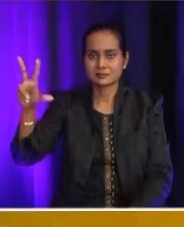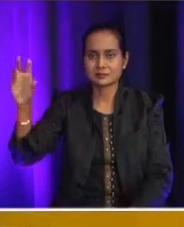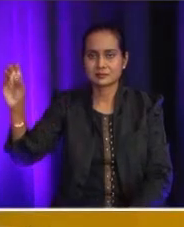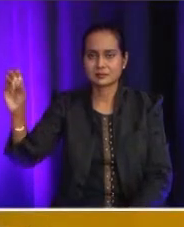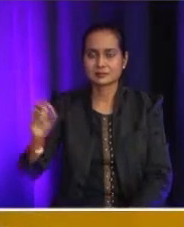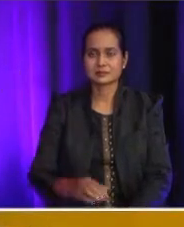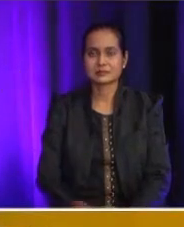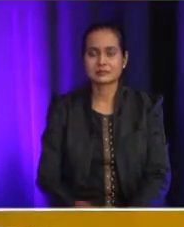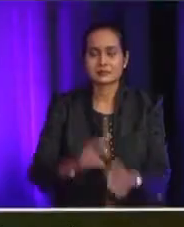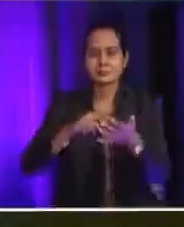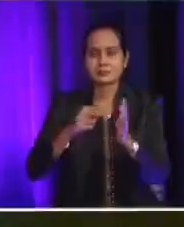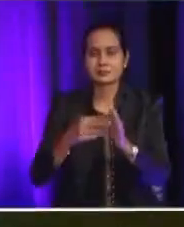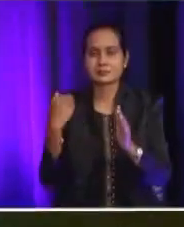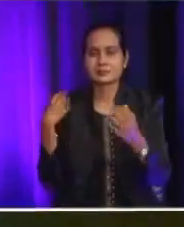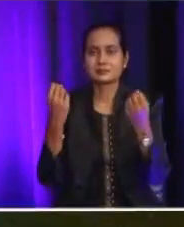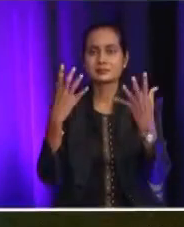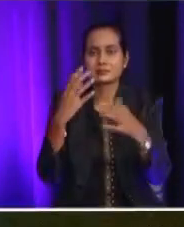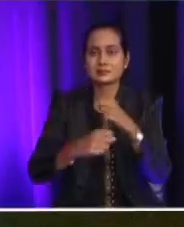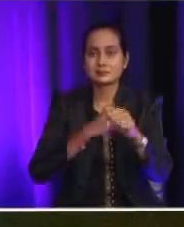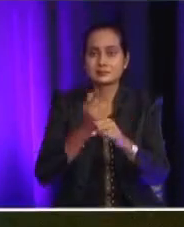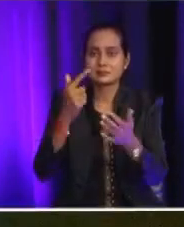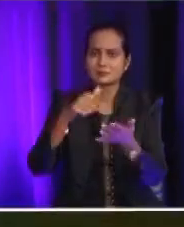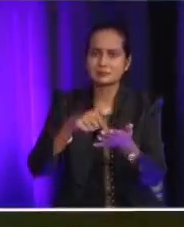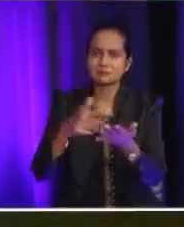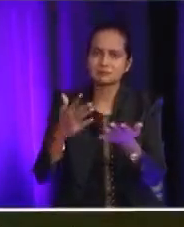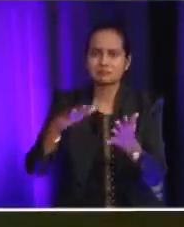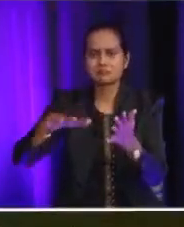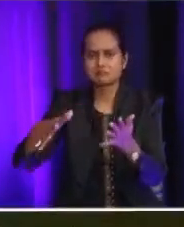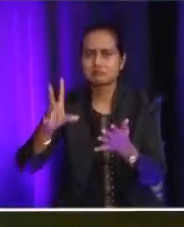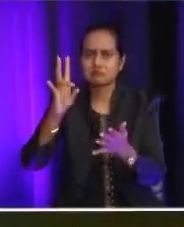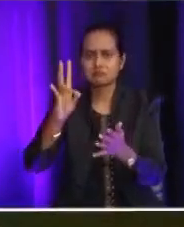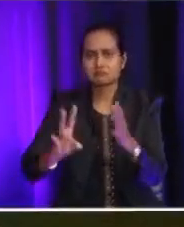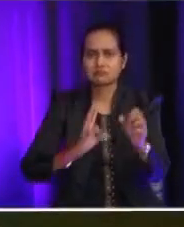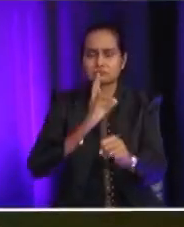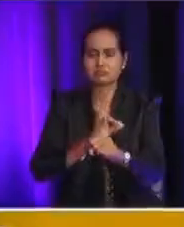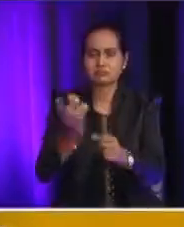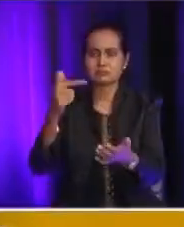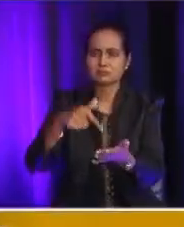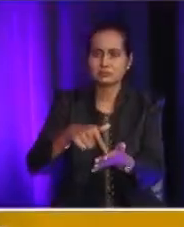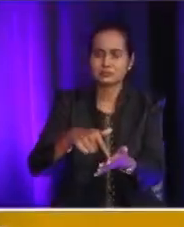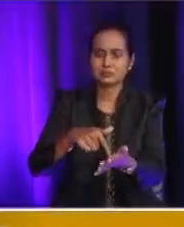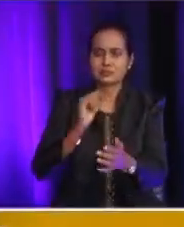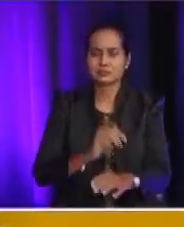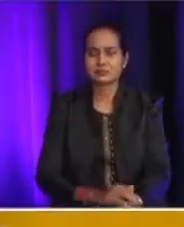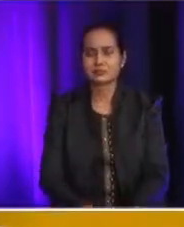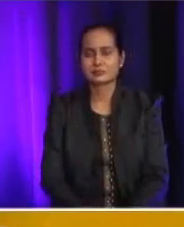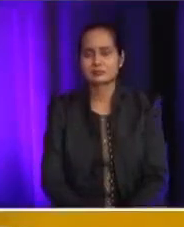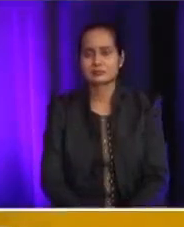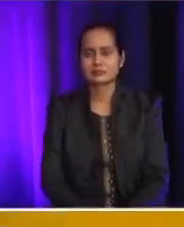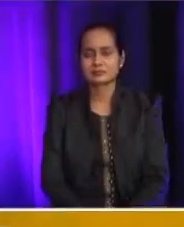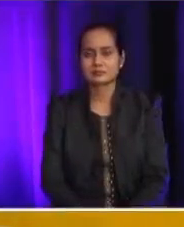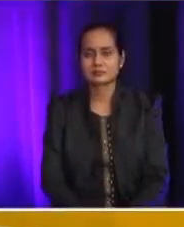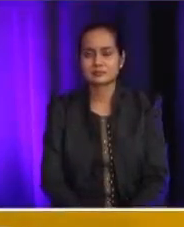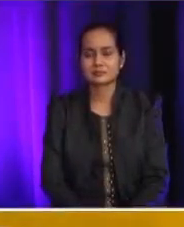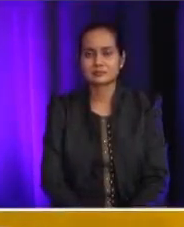ada berapa tahun lagi Akmal? Kita lebih masih ada lagi dalam 7 tahun cikgu. Ya, sekarang kita tahun 2023.